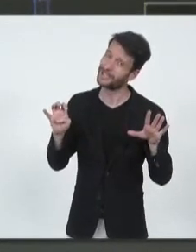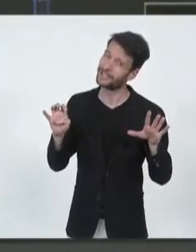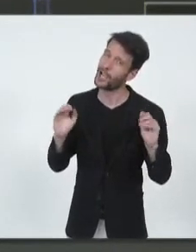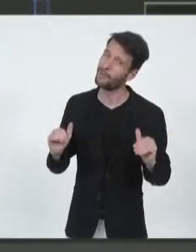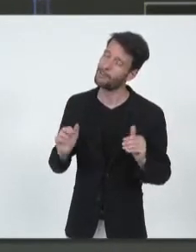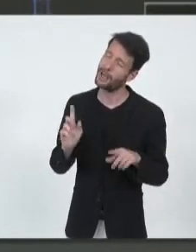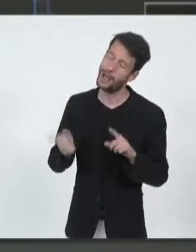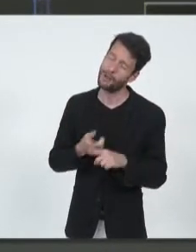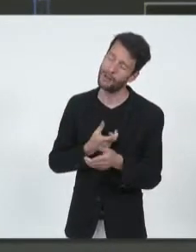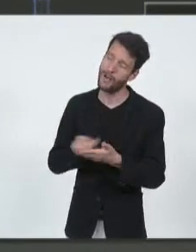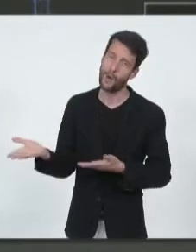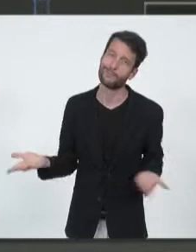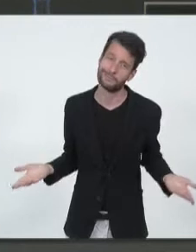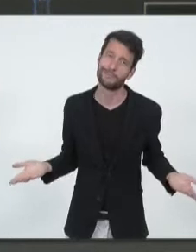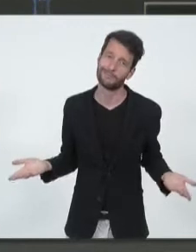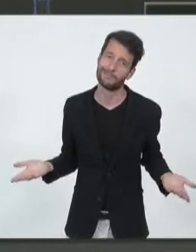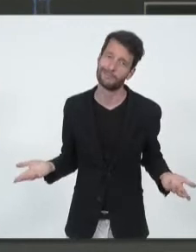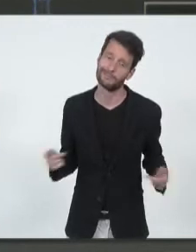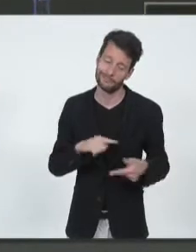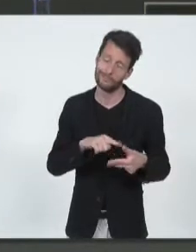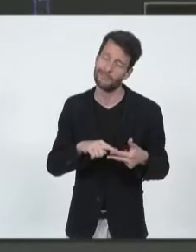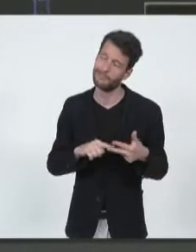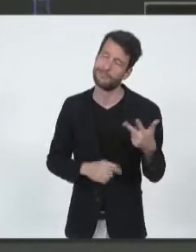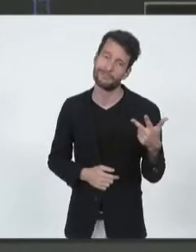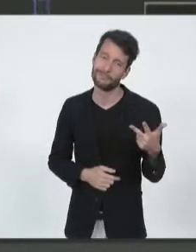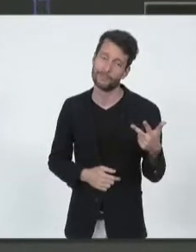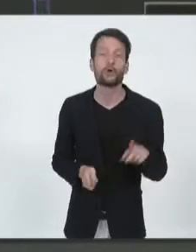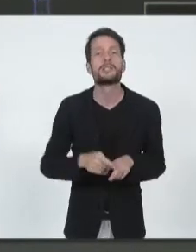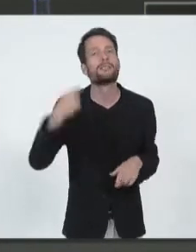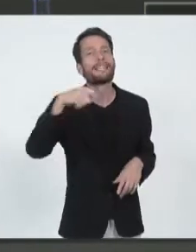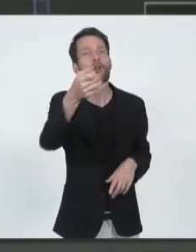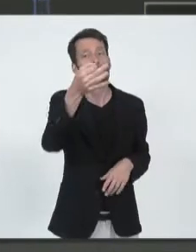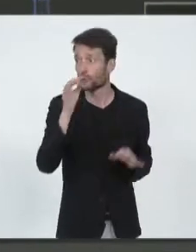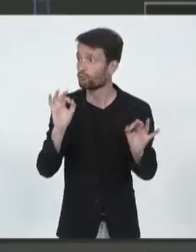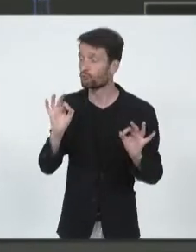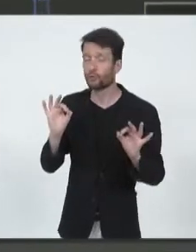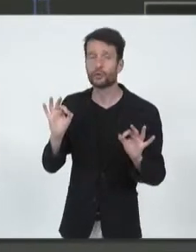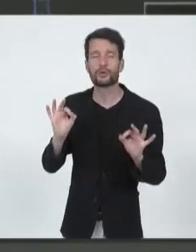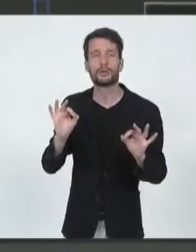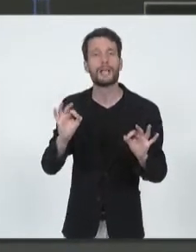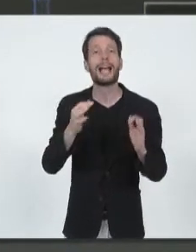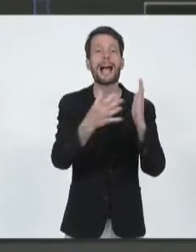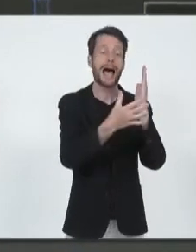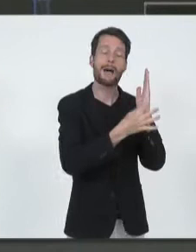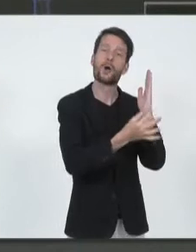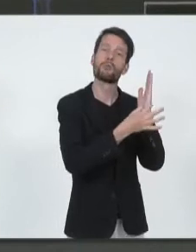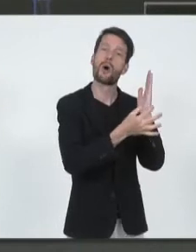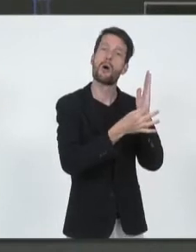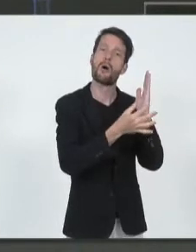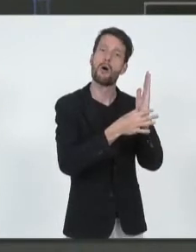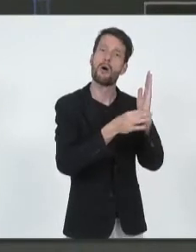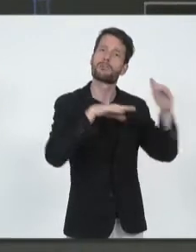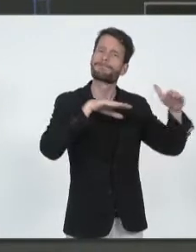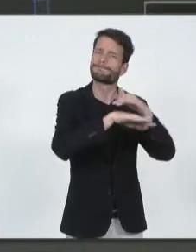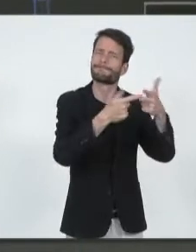important aussi de remettre les choses en perspective. C'est important de rappeler, comme le Président l'a fait fort justement, que le coût des abonnements sur notre